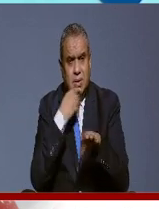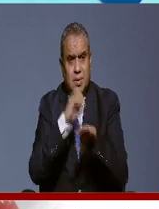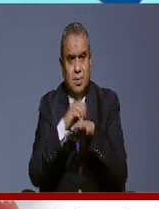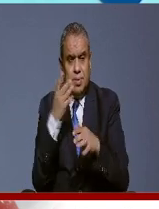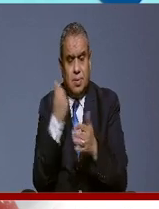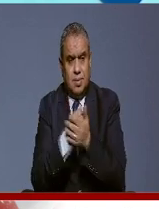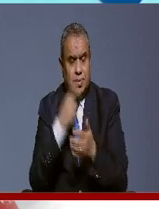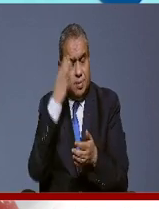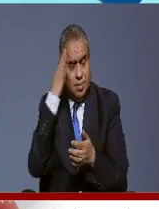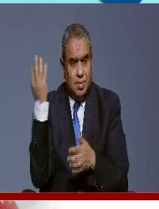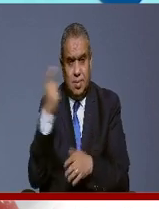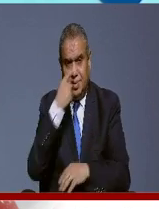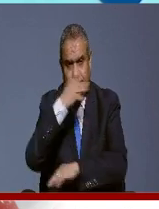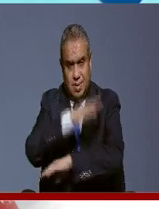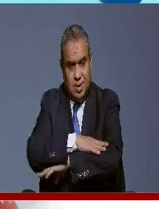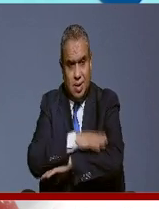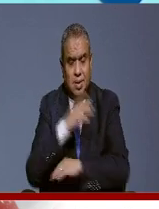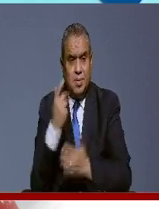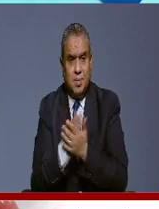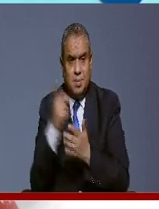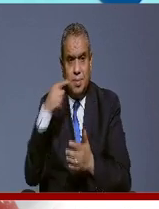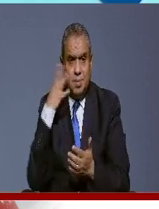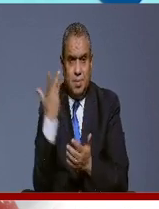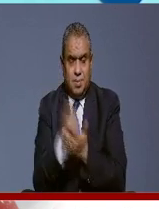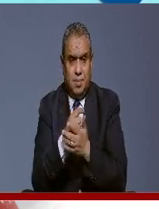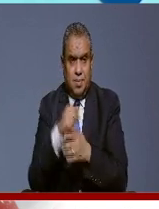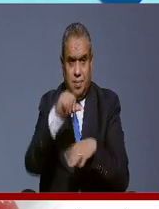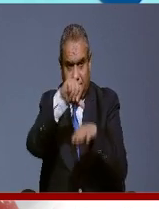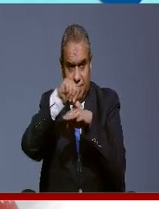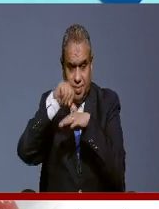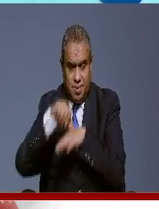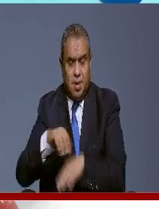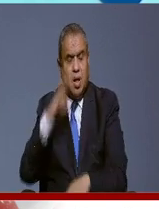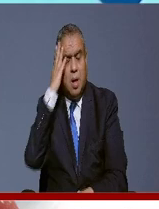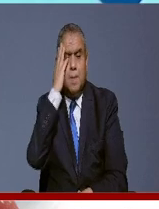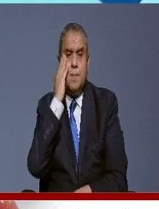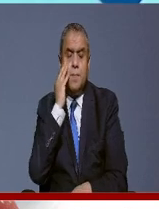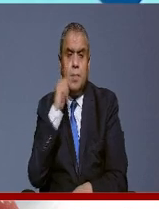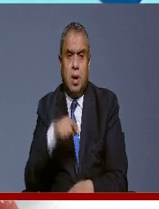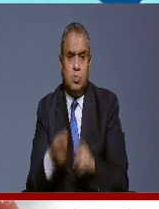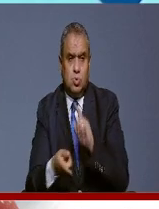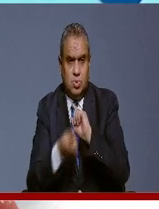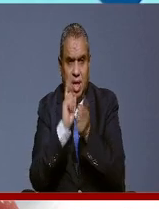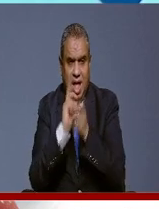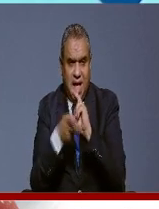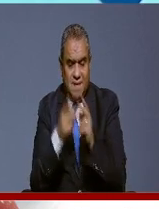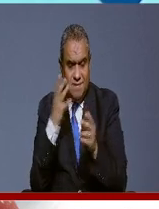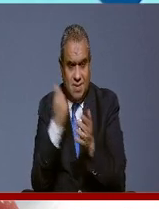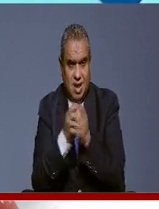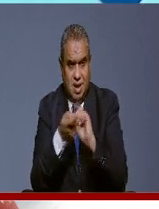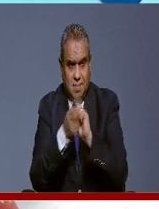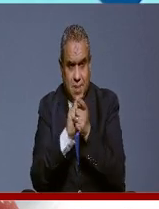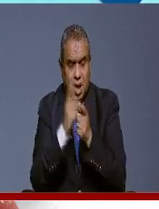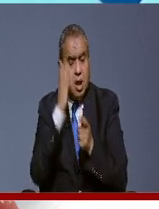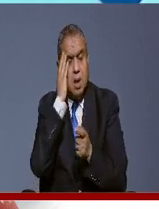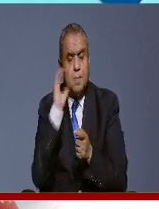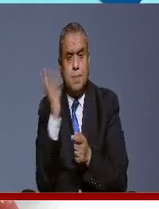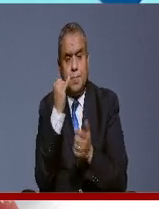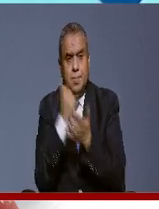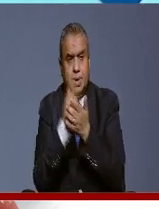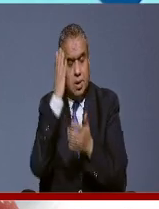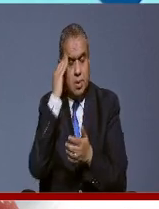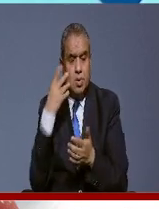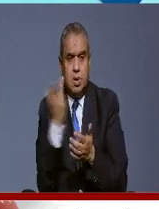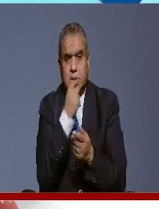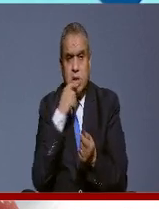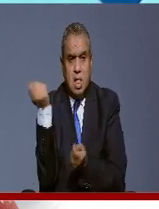تقديرا جدا إن حضرتك يعني جيت شرفتنا في الوقت الصعب ده، وده فعلا تقدير